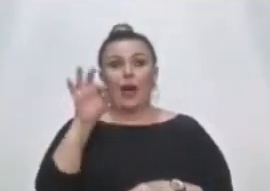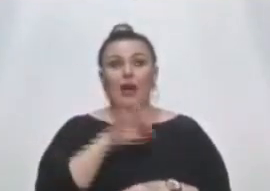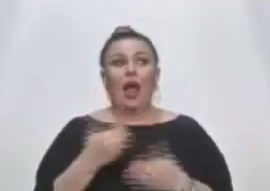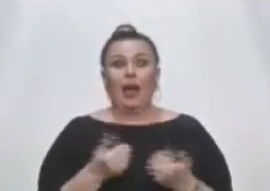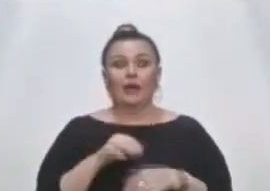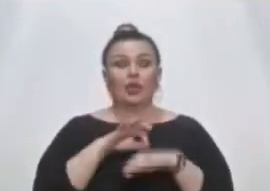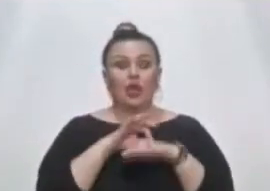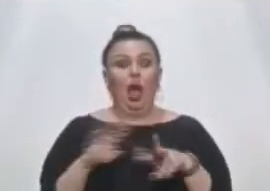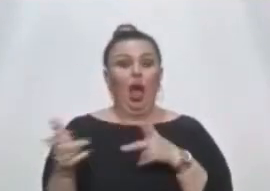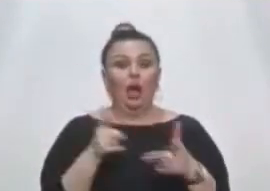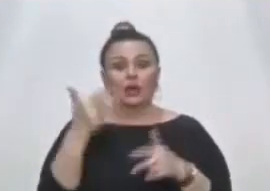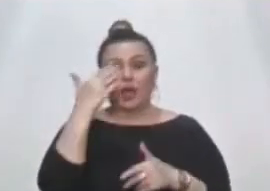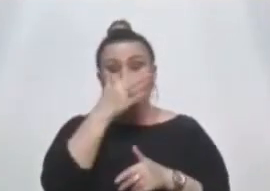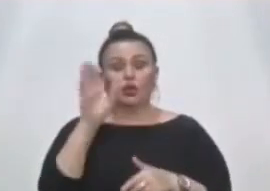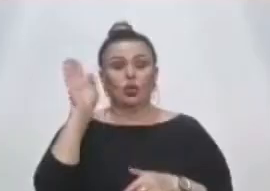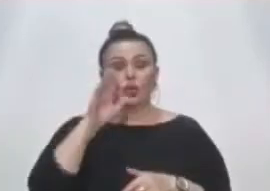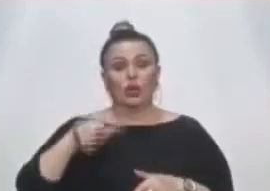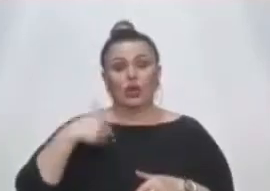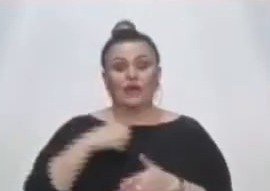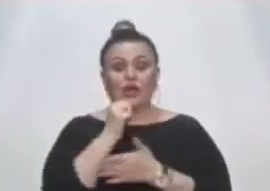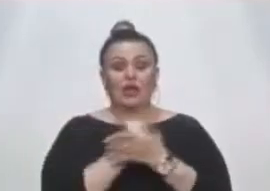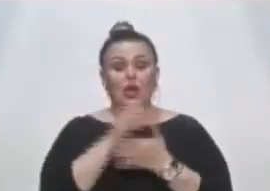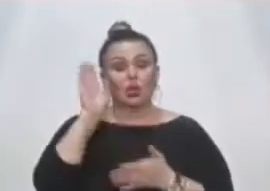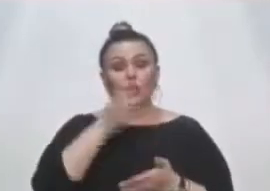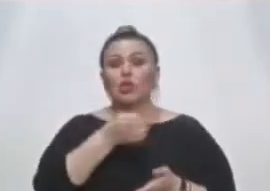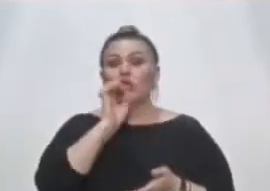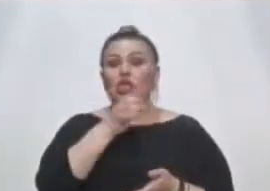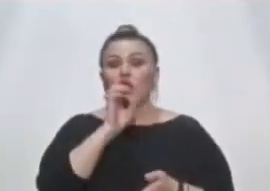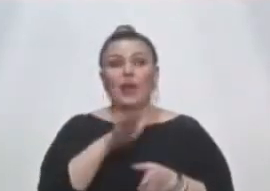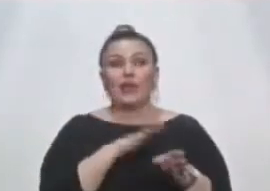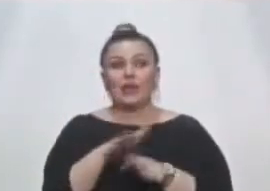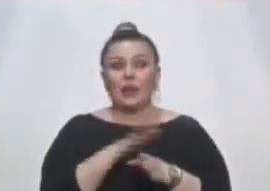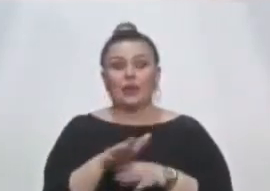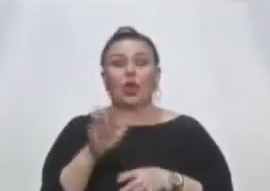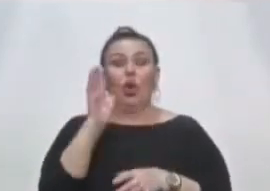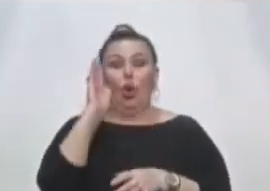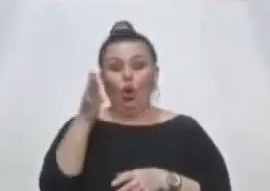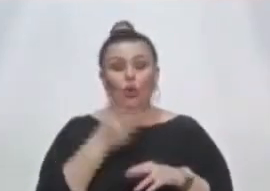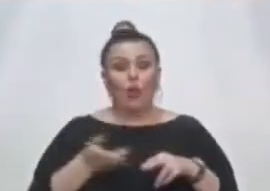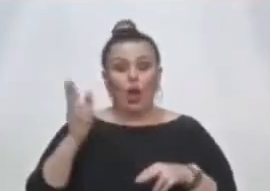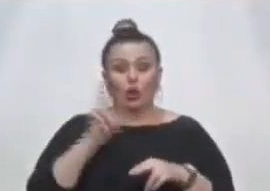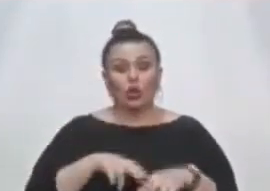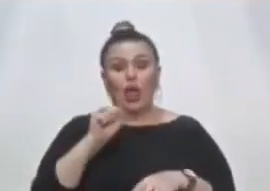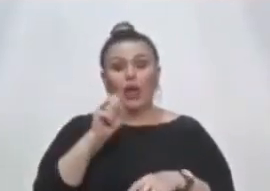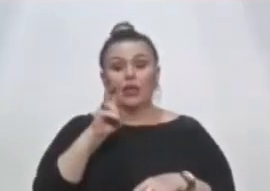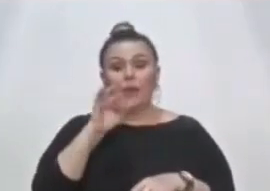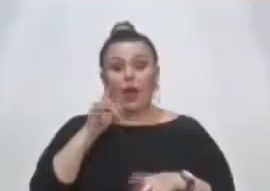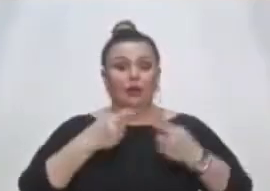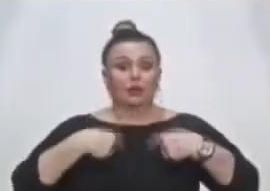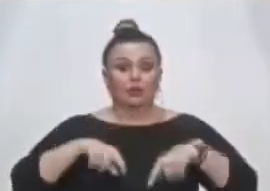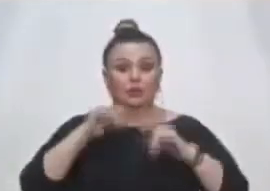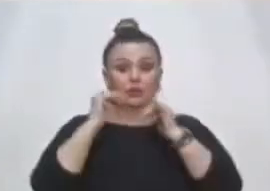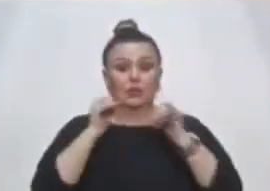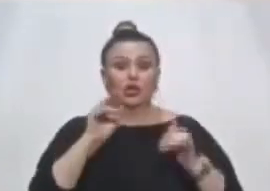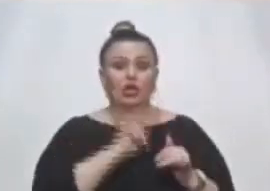həyata keçirilir. Hazırda əhalinin keyfiyyətli və dayanıqlı içməli su ilə təminatını tam yerinə yetirmək üçün anbarda və ətrafında geniş miqyaslı